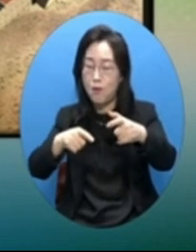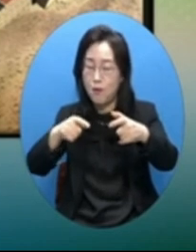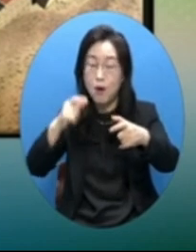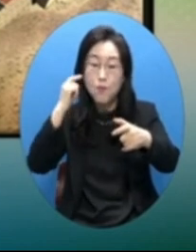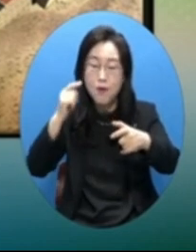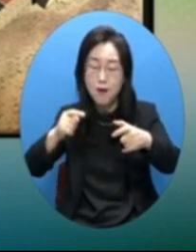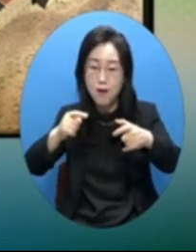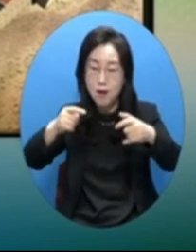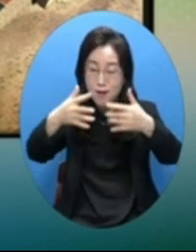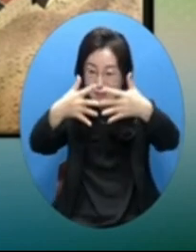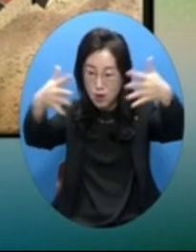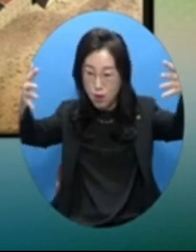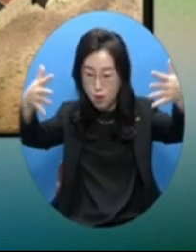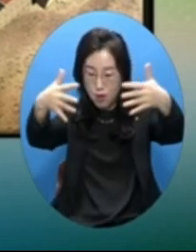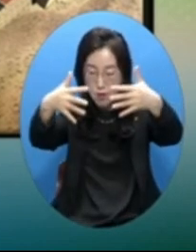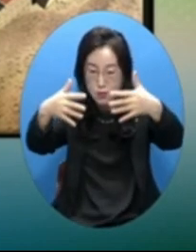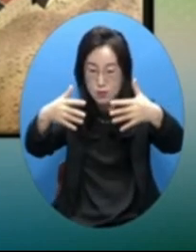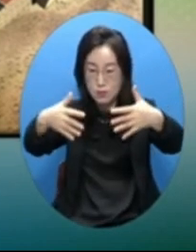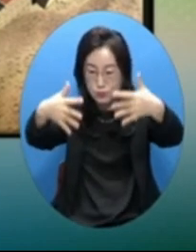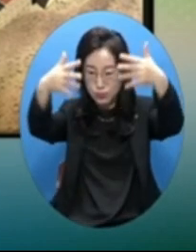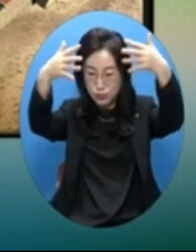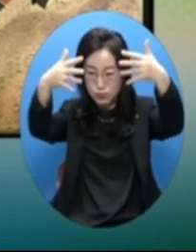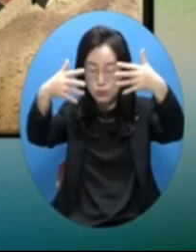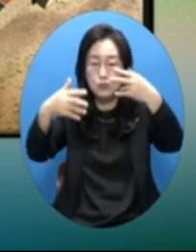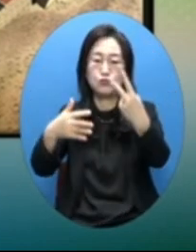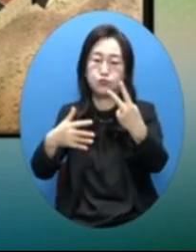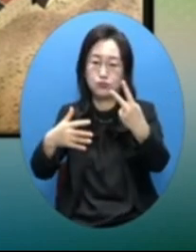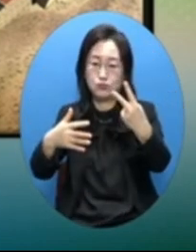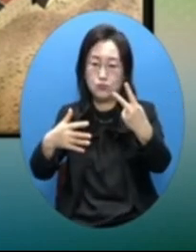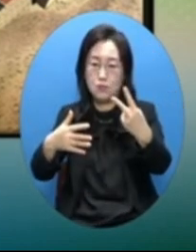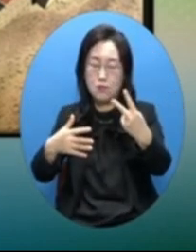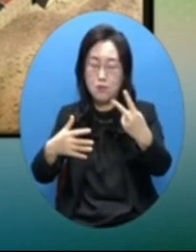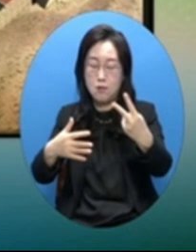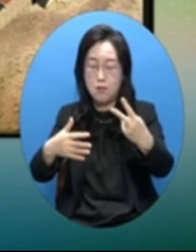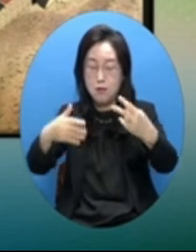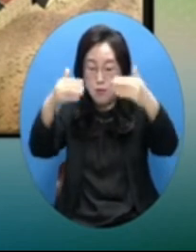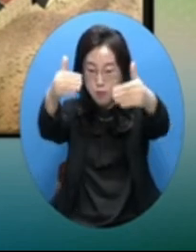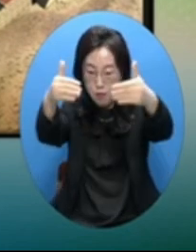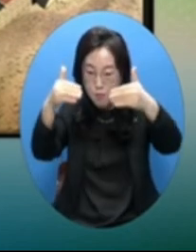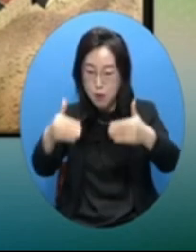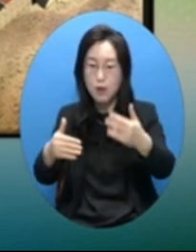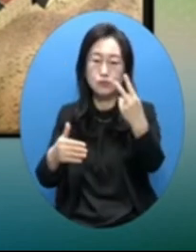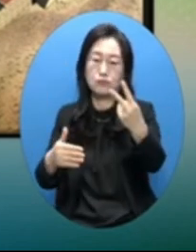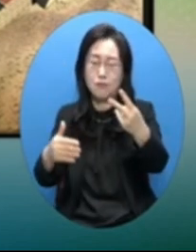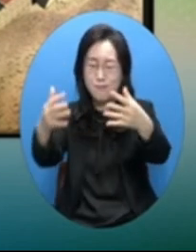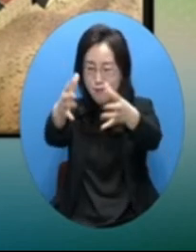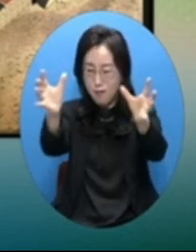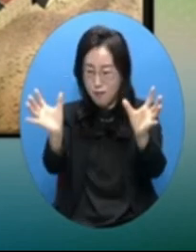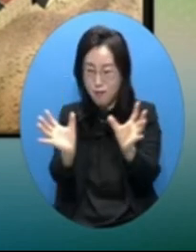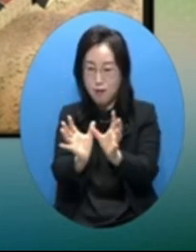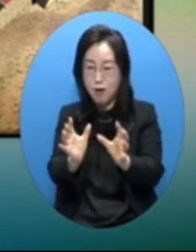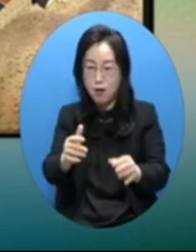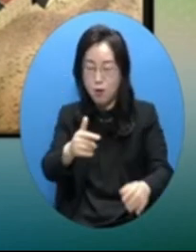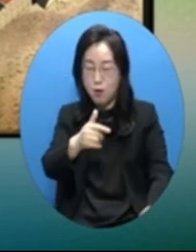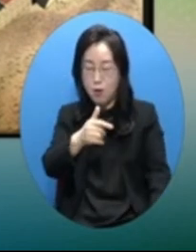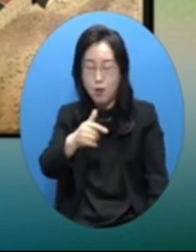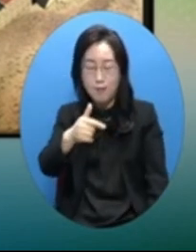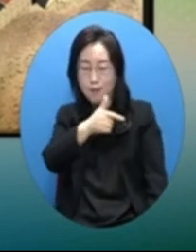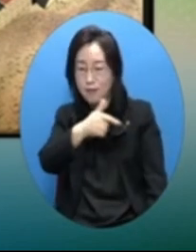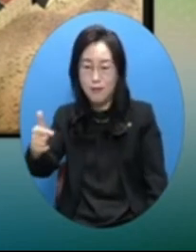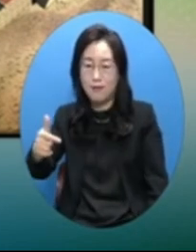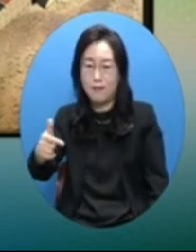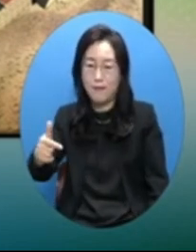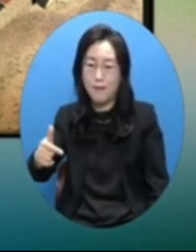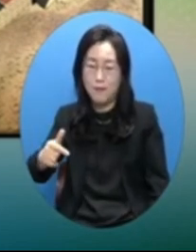두 겹으로 둘러싸인 거대한 도시였고 도성이 없고 또 고대 큰돈에서 가장 오래된